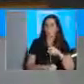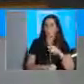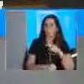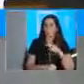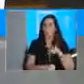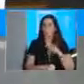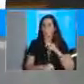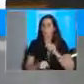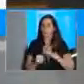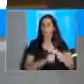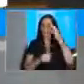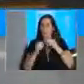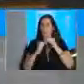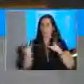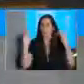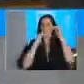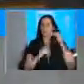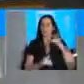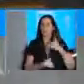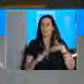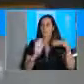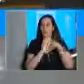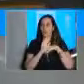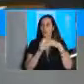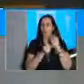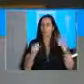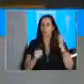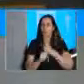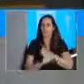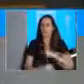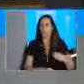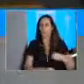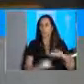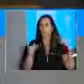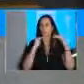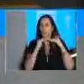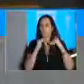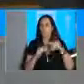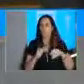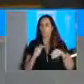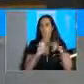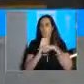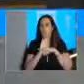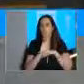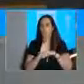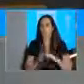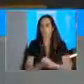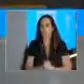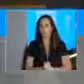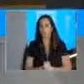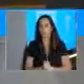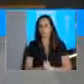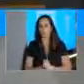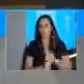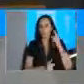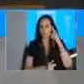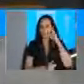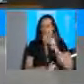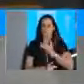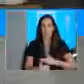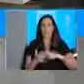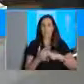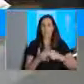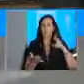עתרתי לבגץ בעניינה. אני חושב שהעקרונות של חופש דת ומצפון ושוויון הם עקרונות שראויים למדינה יהודית. אני חושב שהרצל